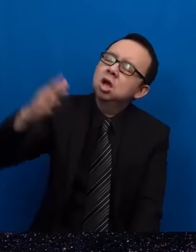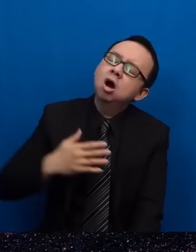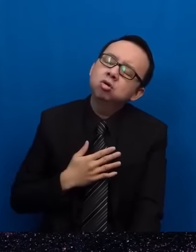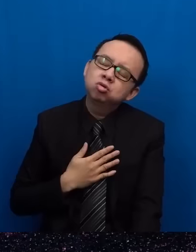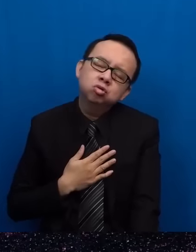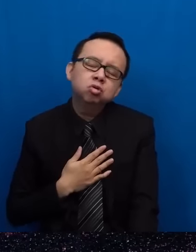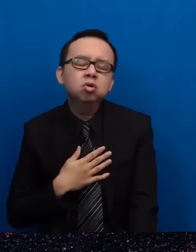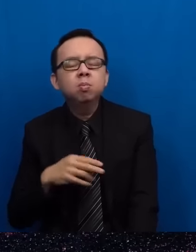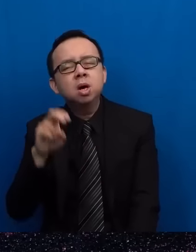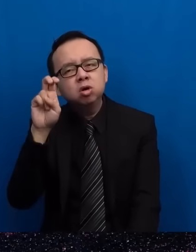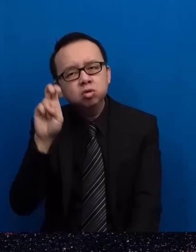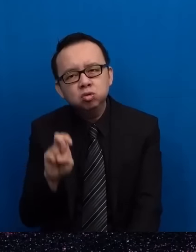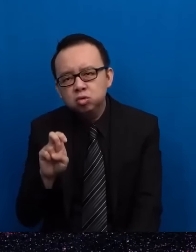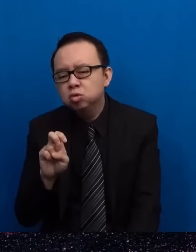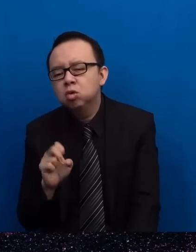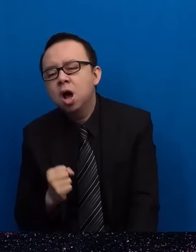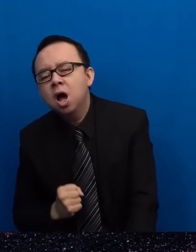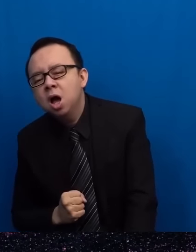Jika ku